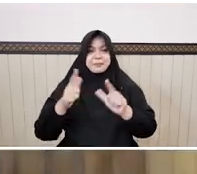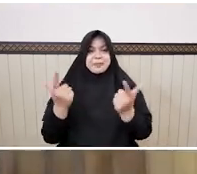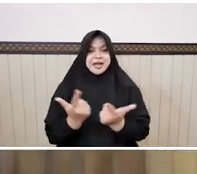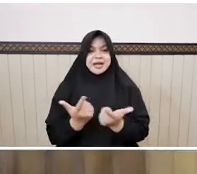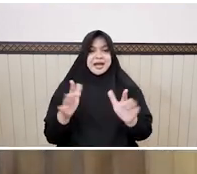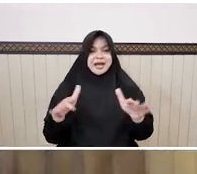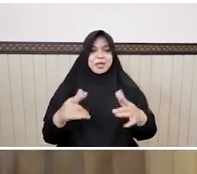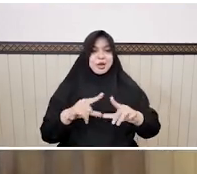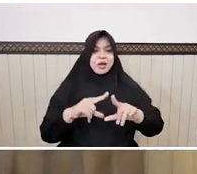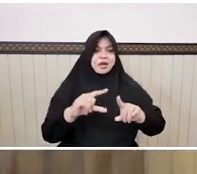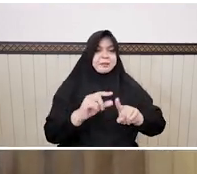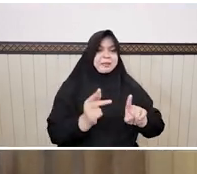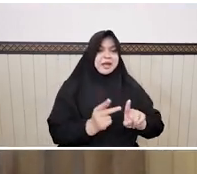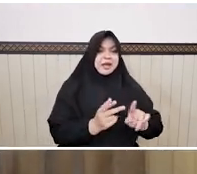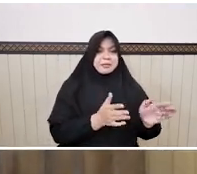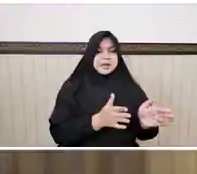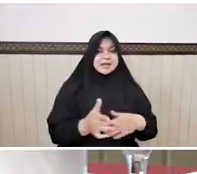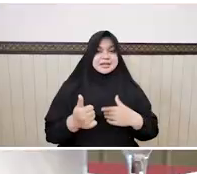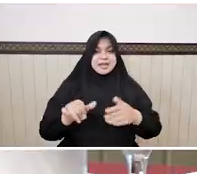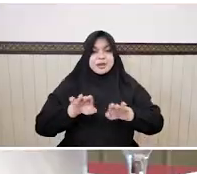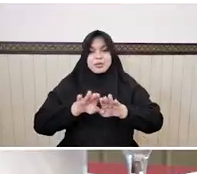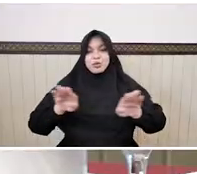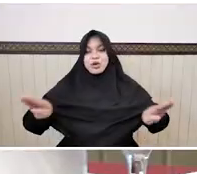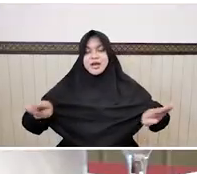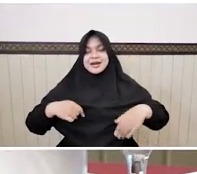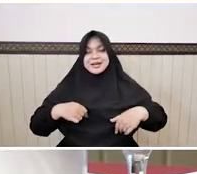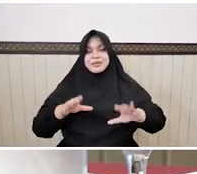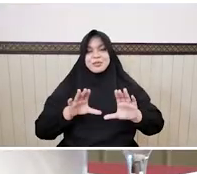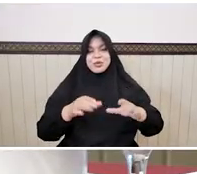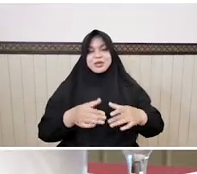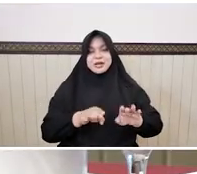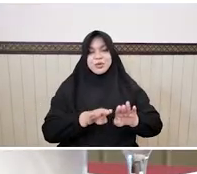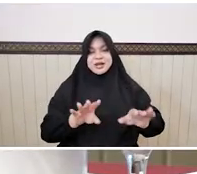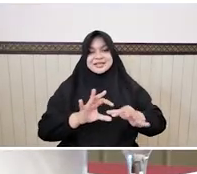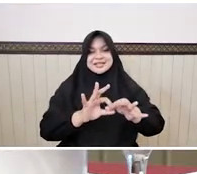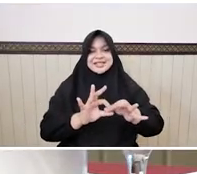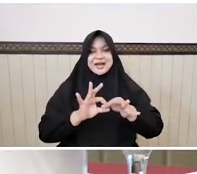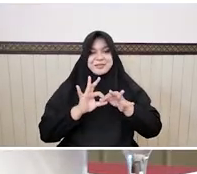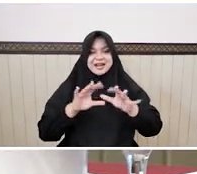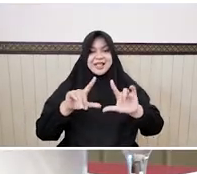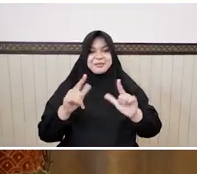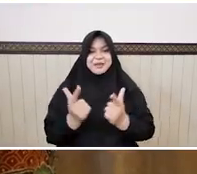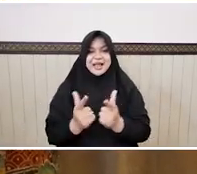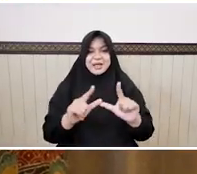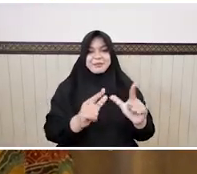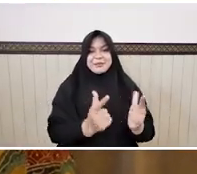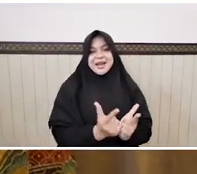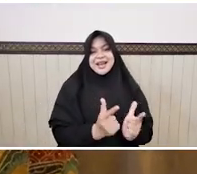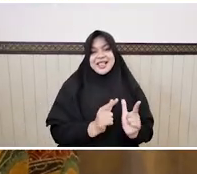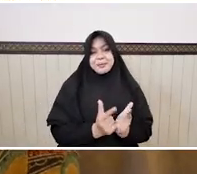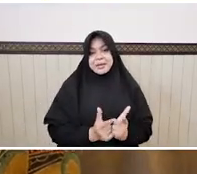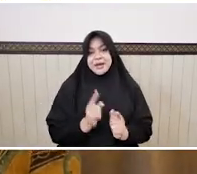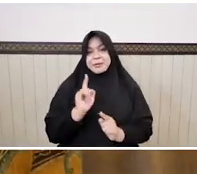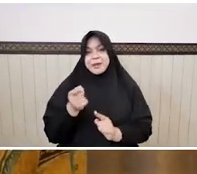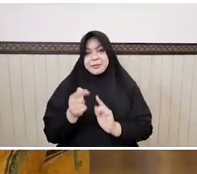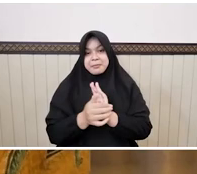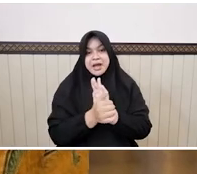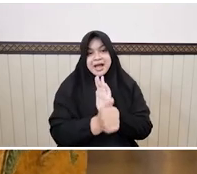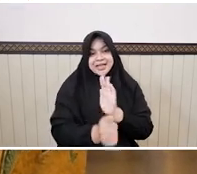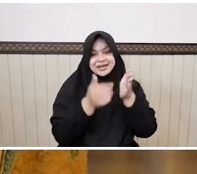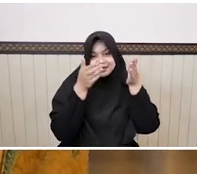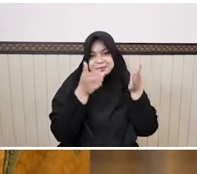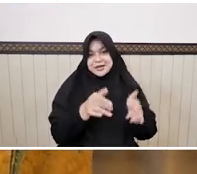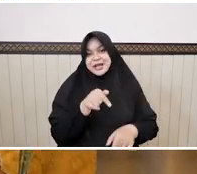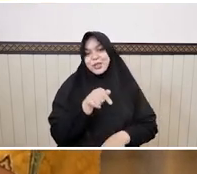atau aparat penegak hukum lebih terbuka dan membuka ruang kerja sama atau dengan lembaga-lembaga yang memang expert